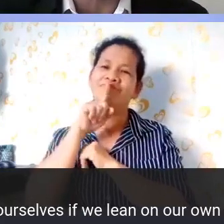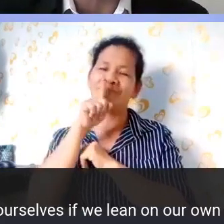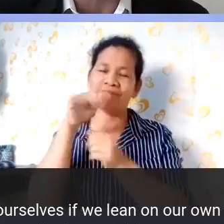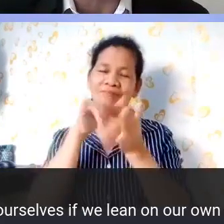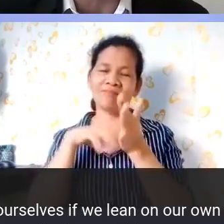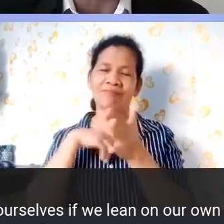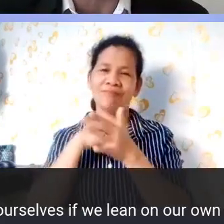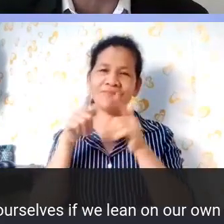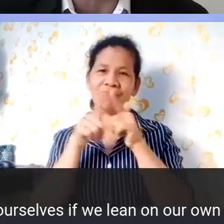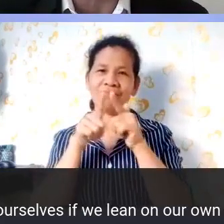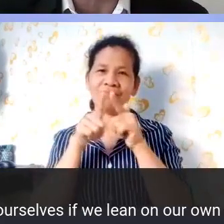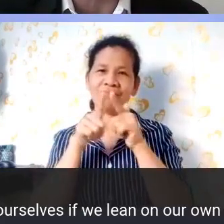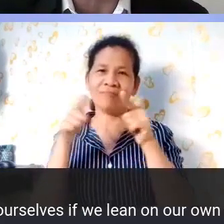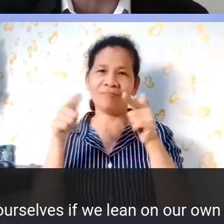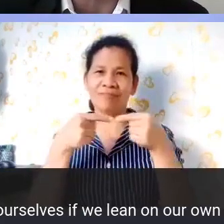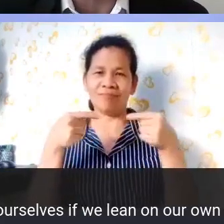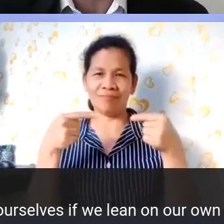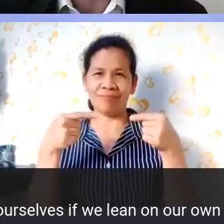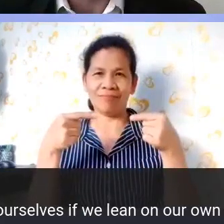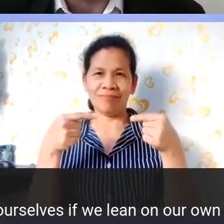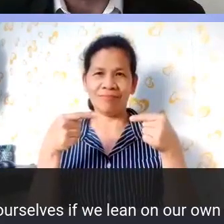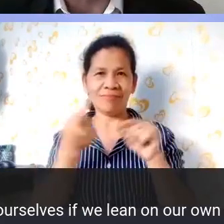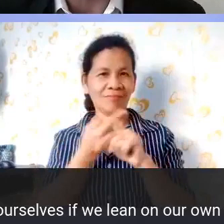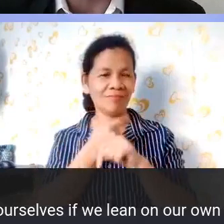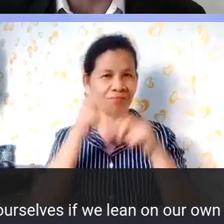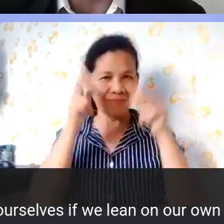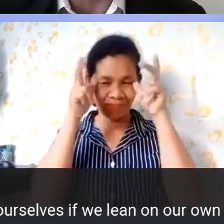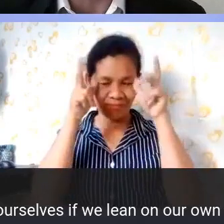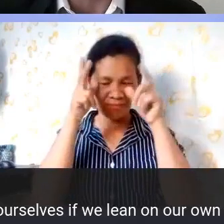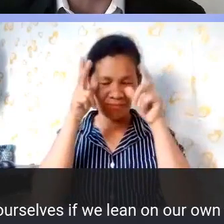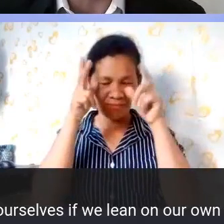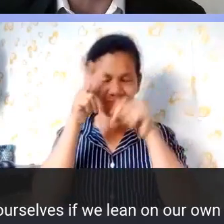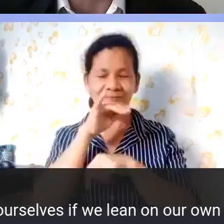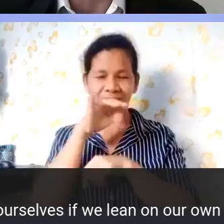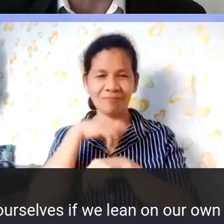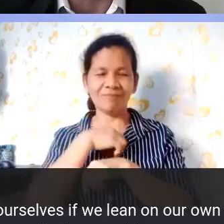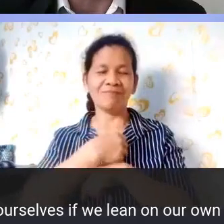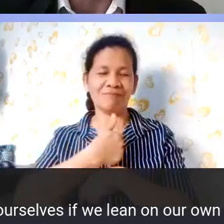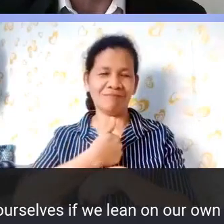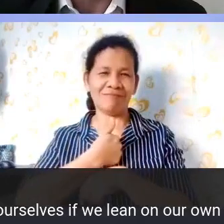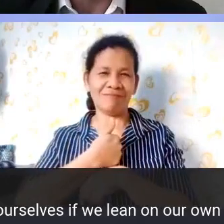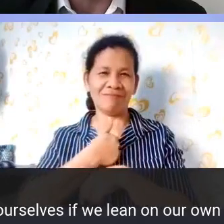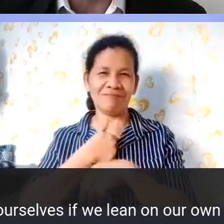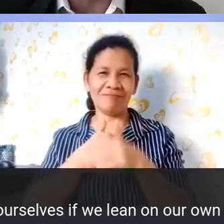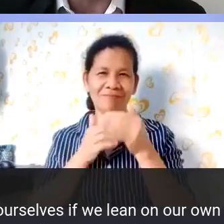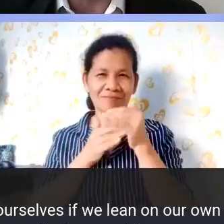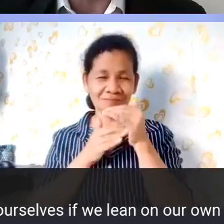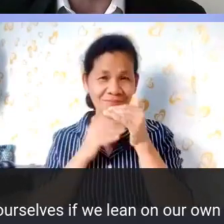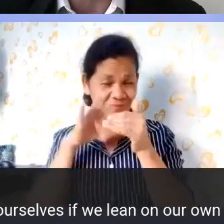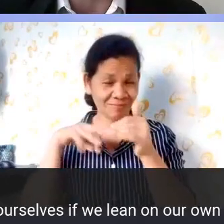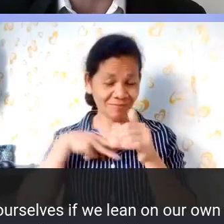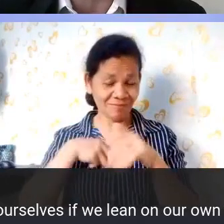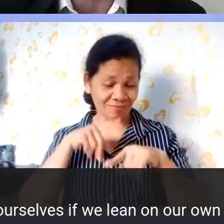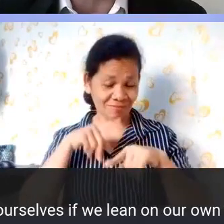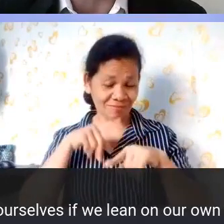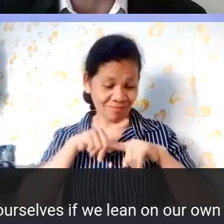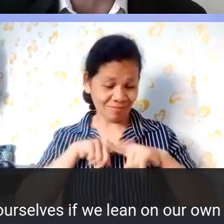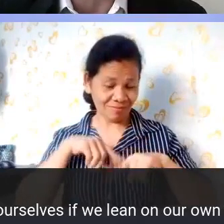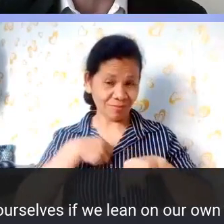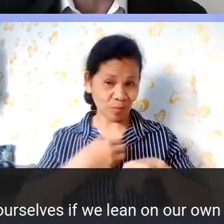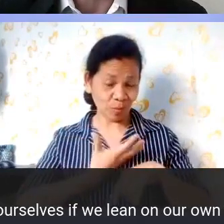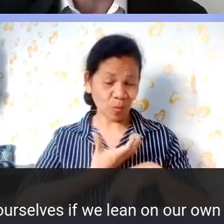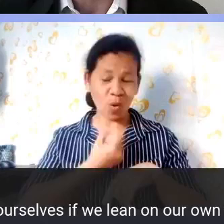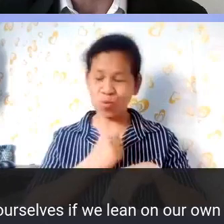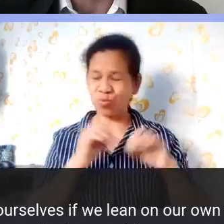greatest enemy aside from Satan is ourselves. If we lean on our own, we can do